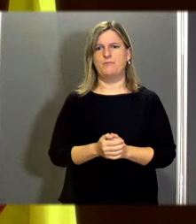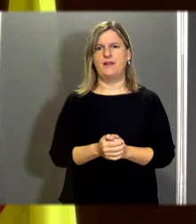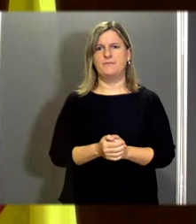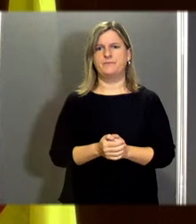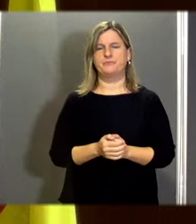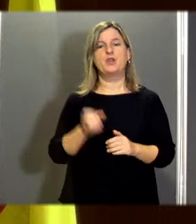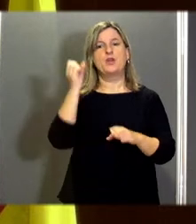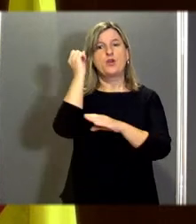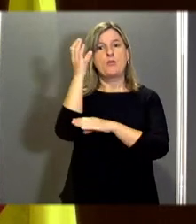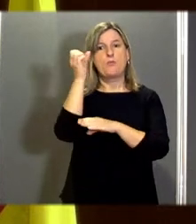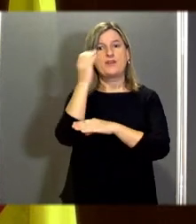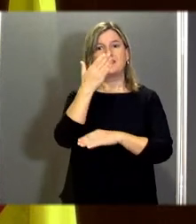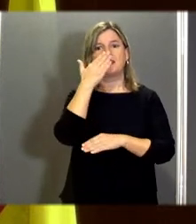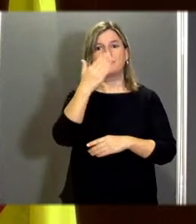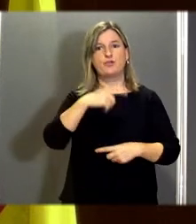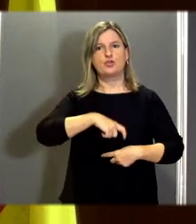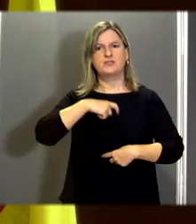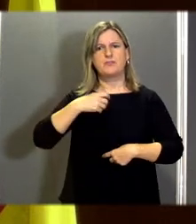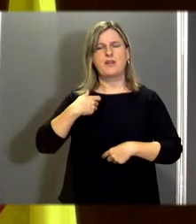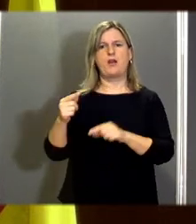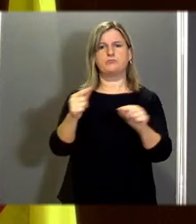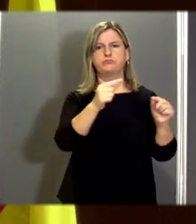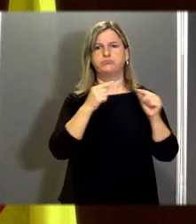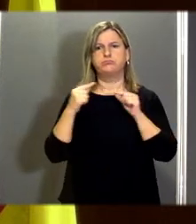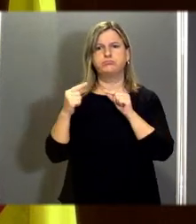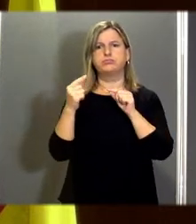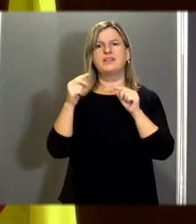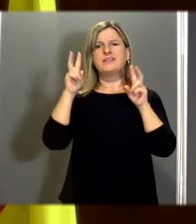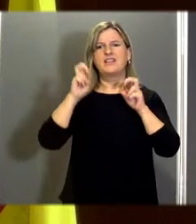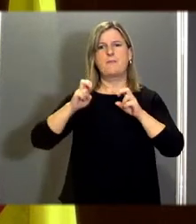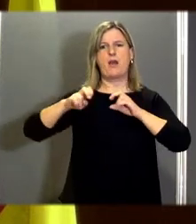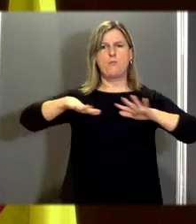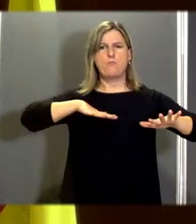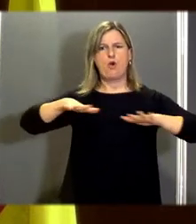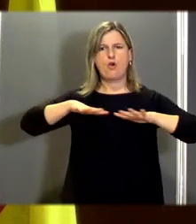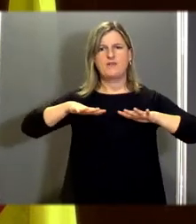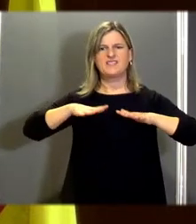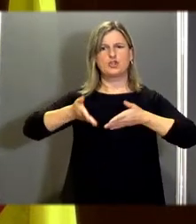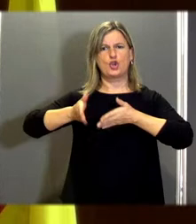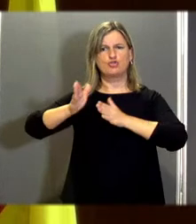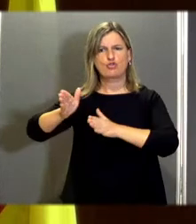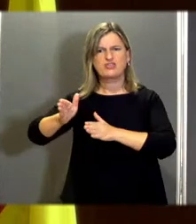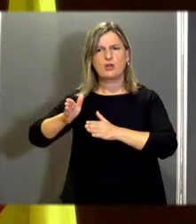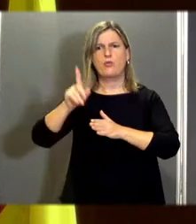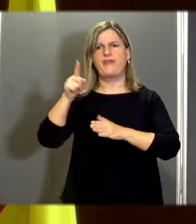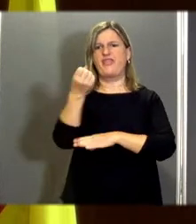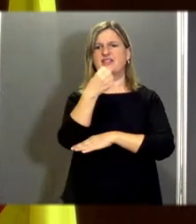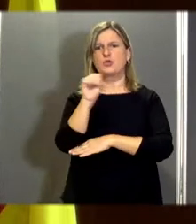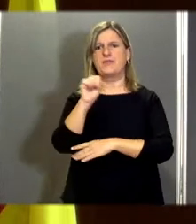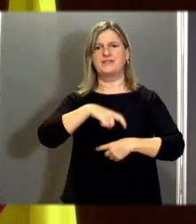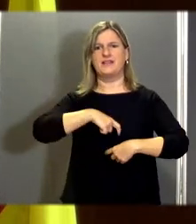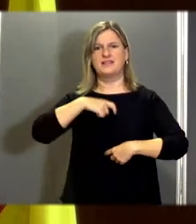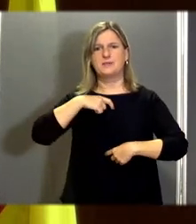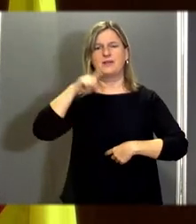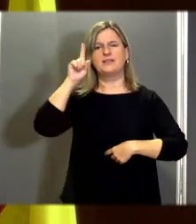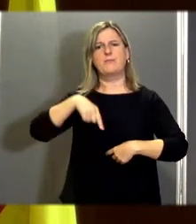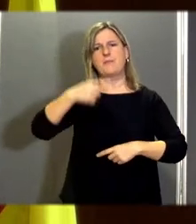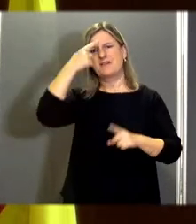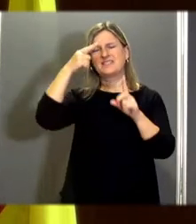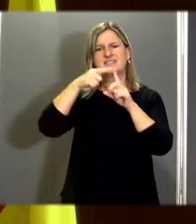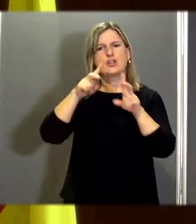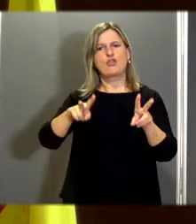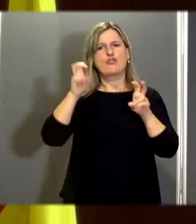hem debatut àmpliament sobre la mobilització sostinguda, la desobediència civil, la renovació del discurs en clau